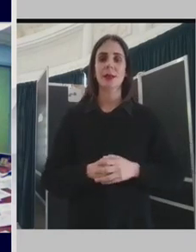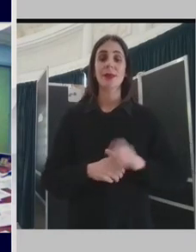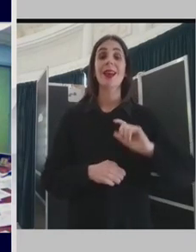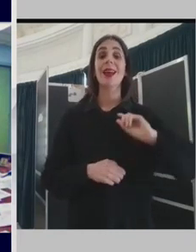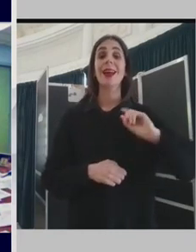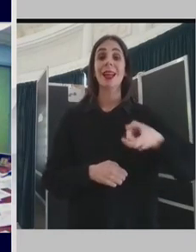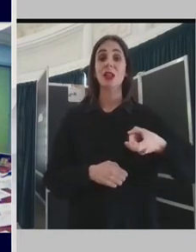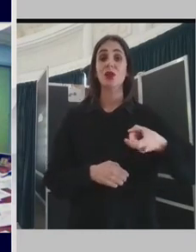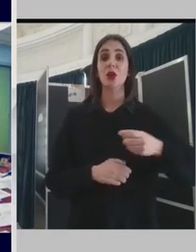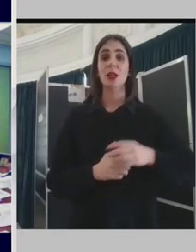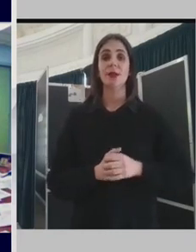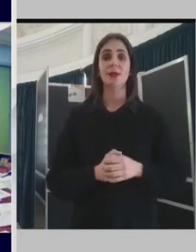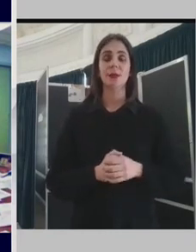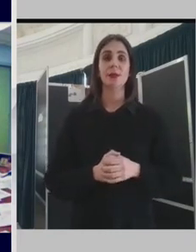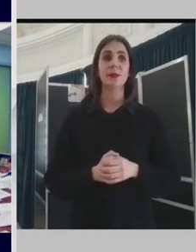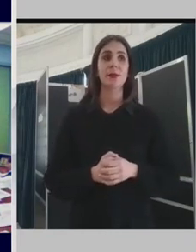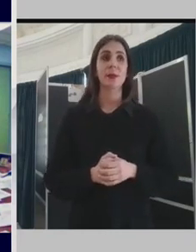Grazioli?